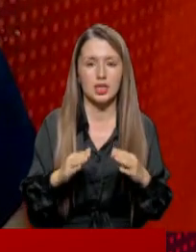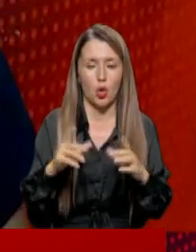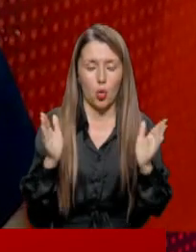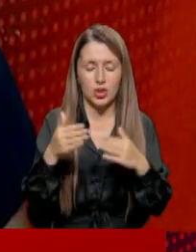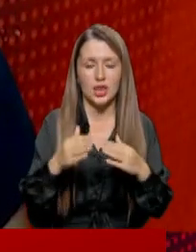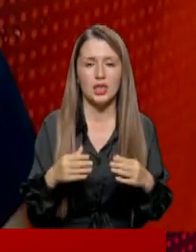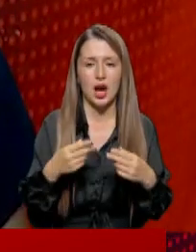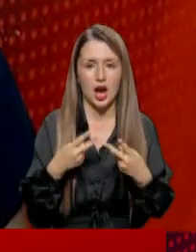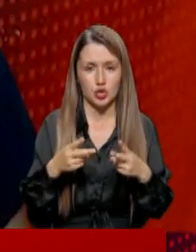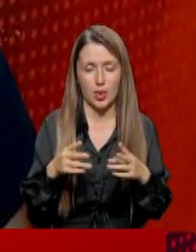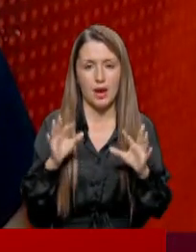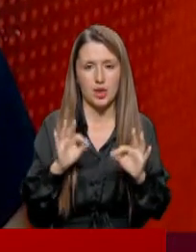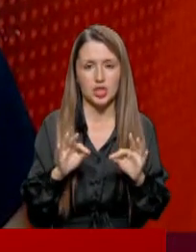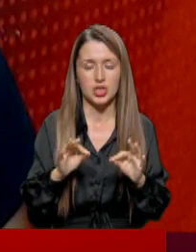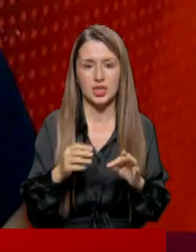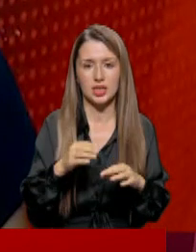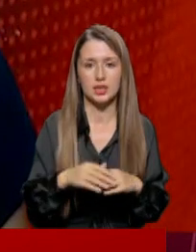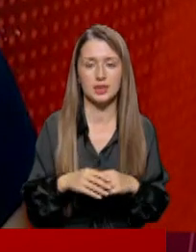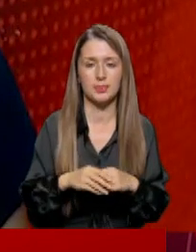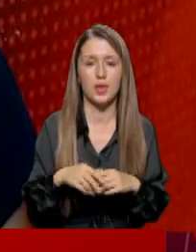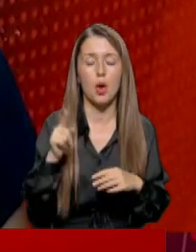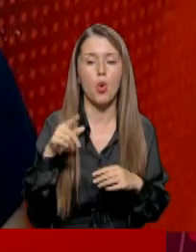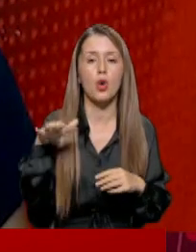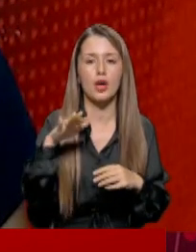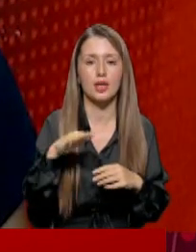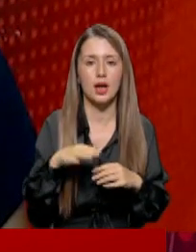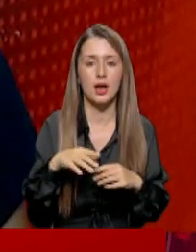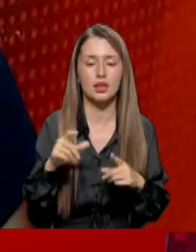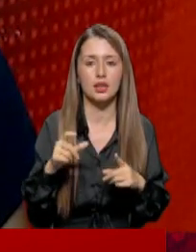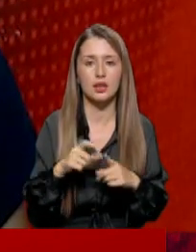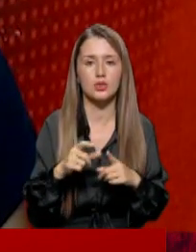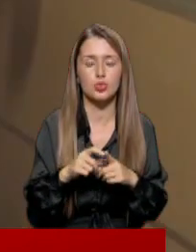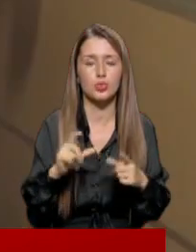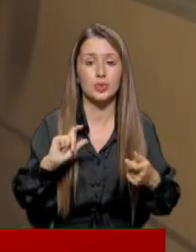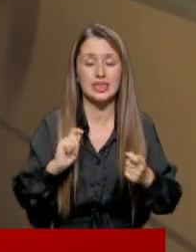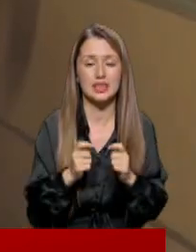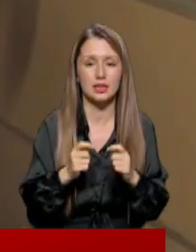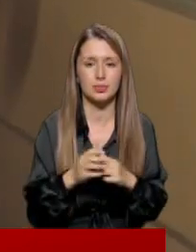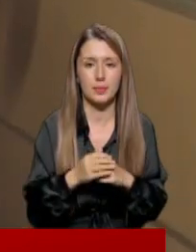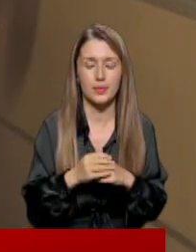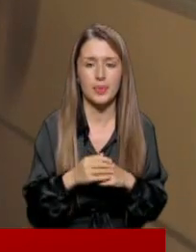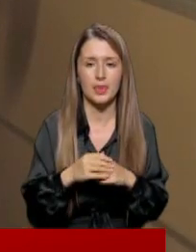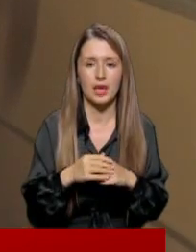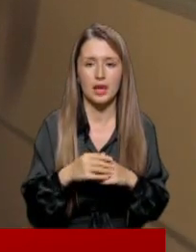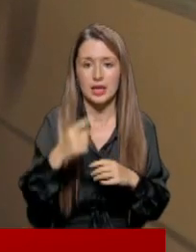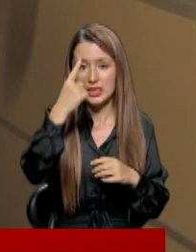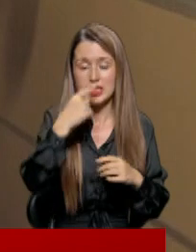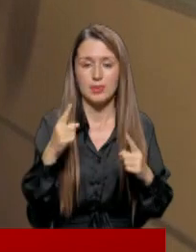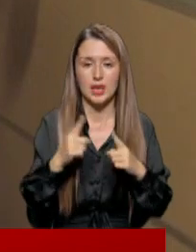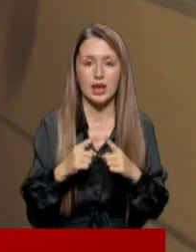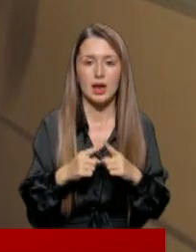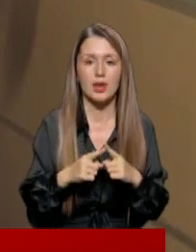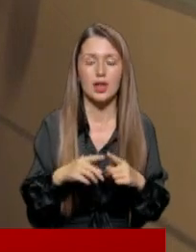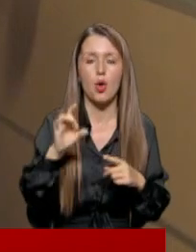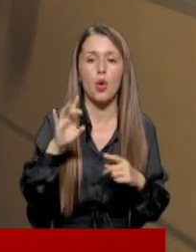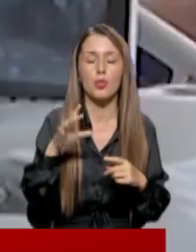açmaya başladık. Yaşlı bakım evlerinden arıyorlar. Oralarda durum kilitlenmiş vaziyette. Resmi rakamlarla Türkiye'de bugüne kadar